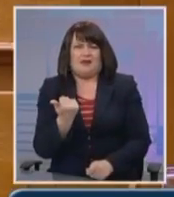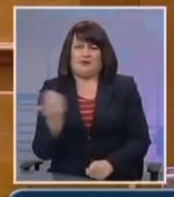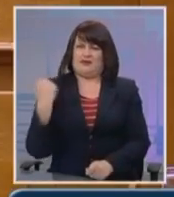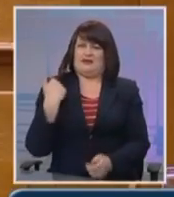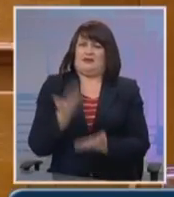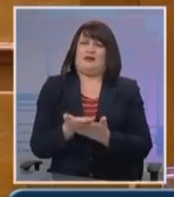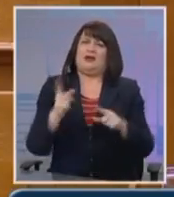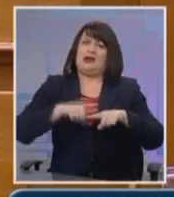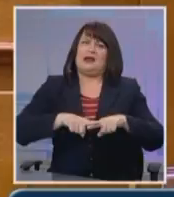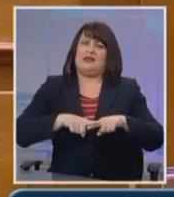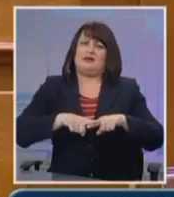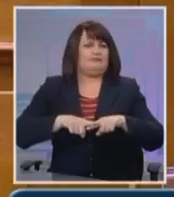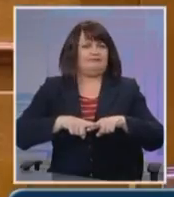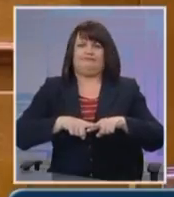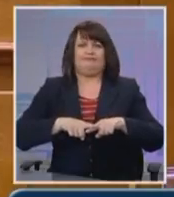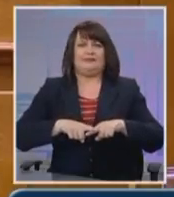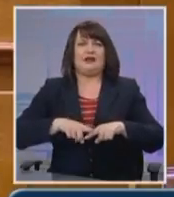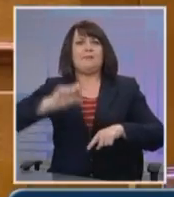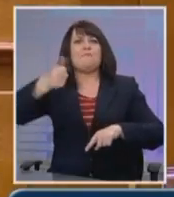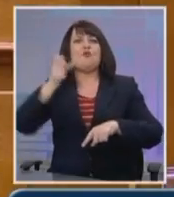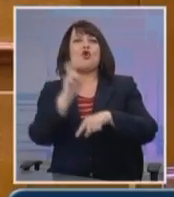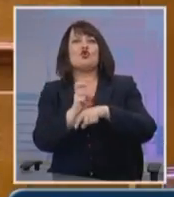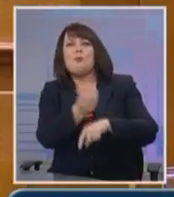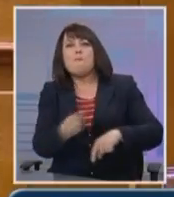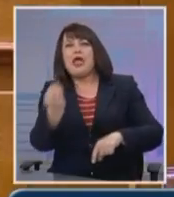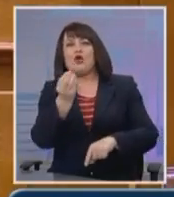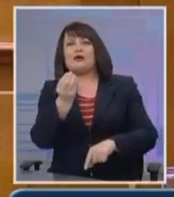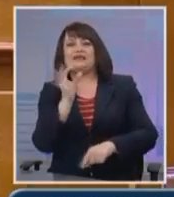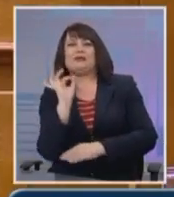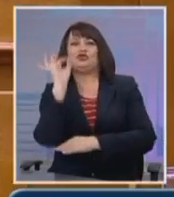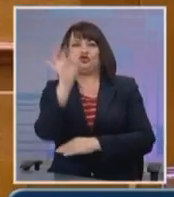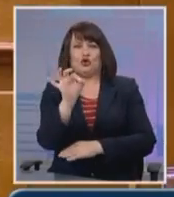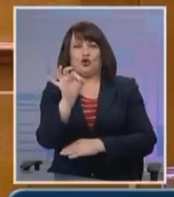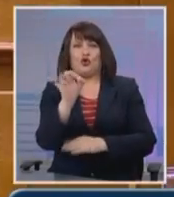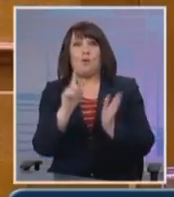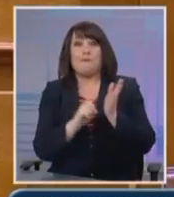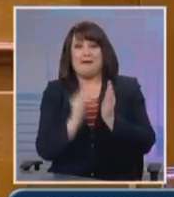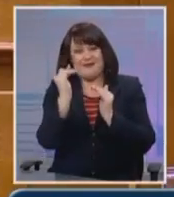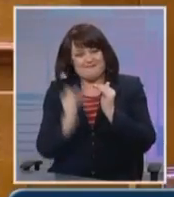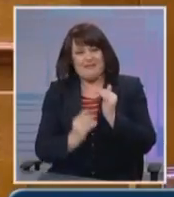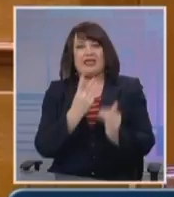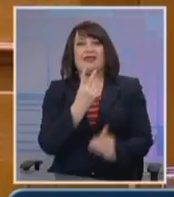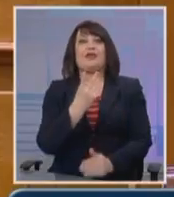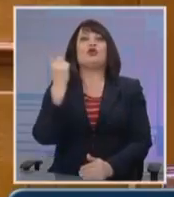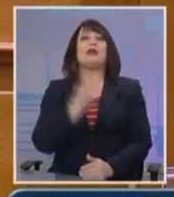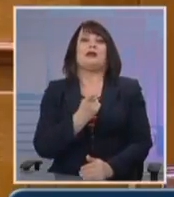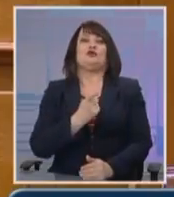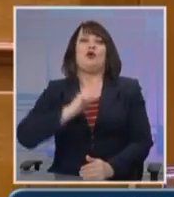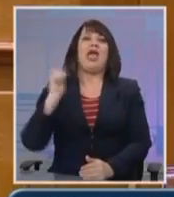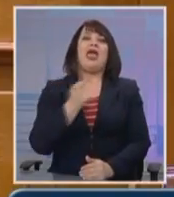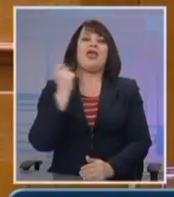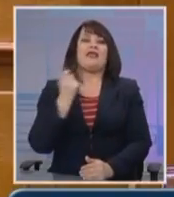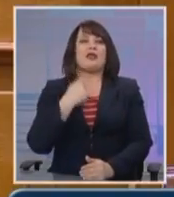Ελλάδα. Ο στόχος του πρωτογενούς πλεονάσματος πρέπει να αναθεωρηθεί στο 2% και αυτό πρέπει να είναι εθνικός στόχος. Και